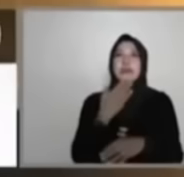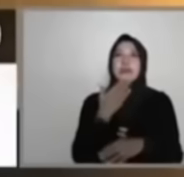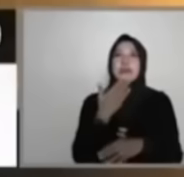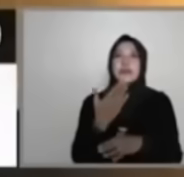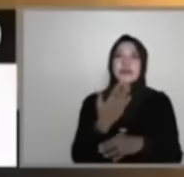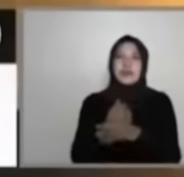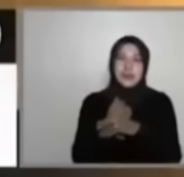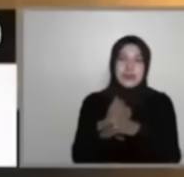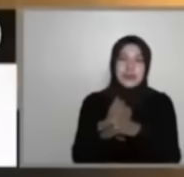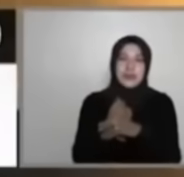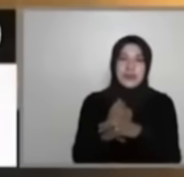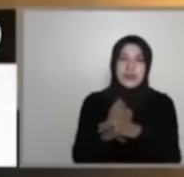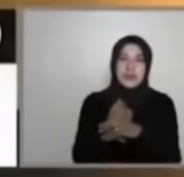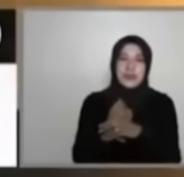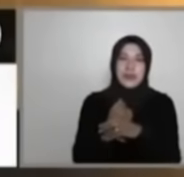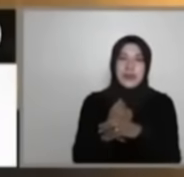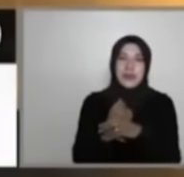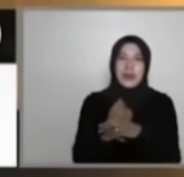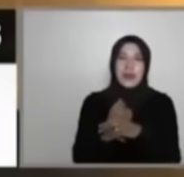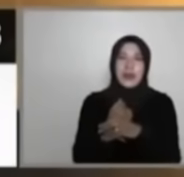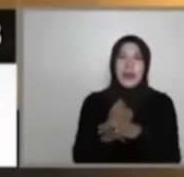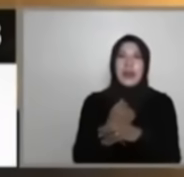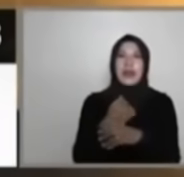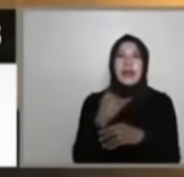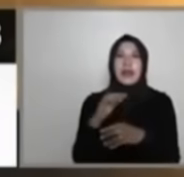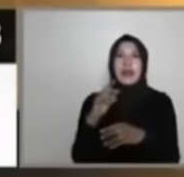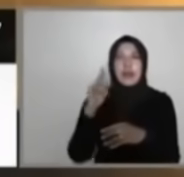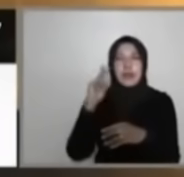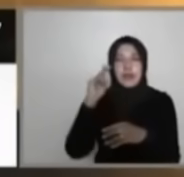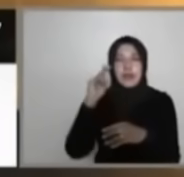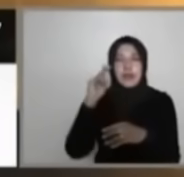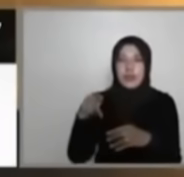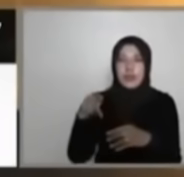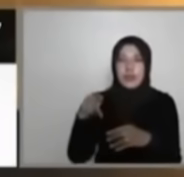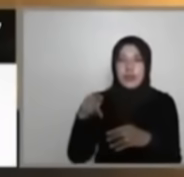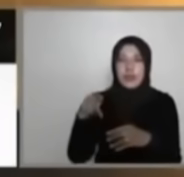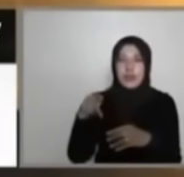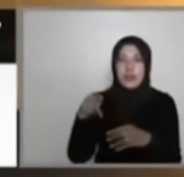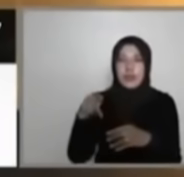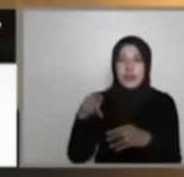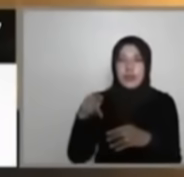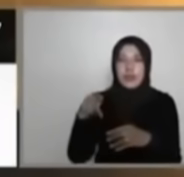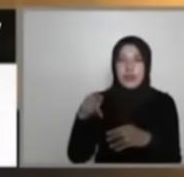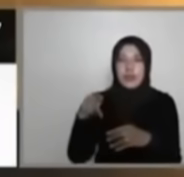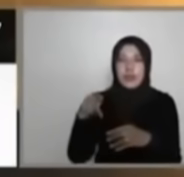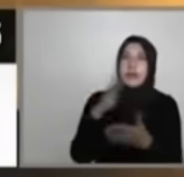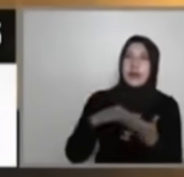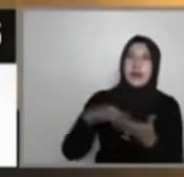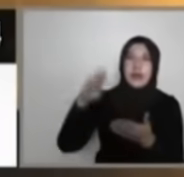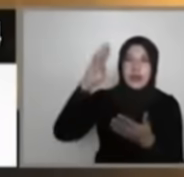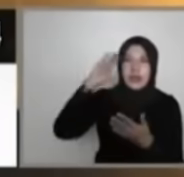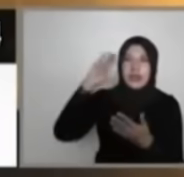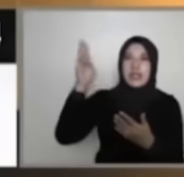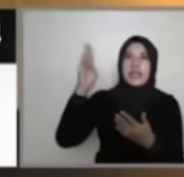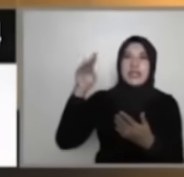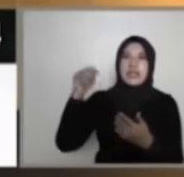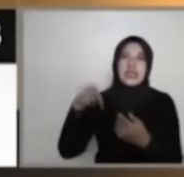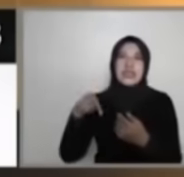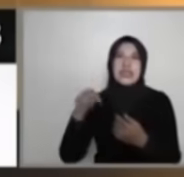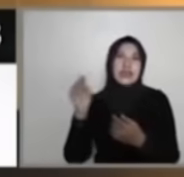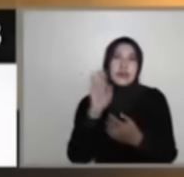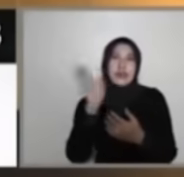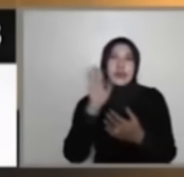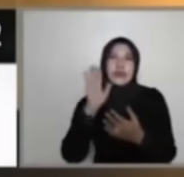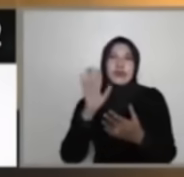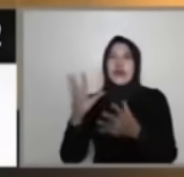Terima kasih. Yang perlu kita ketahui bahwa presiden ini bukan